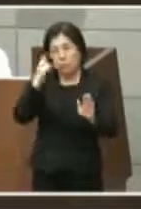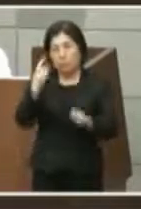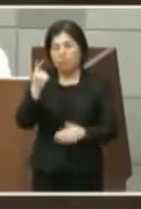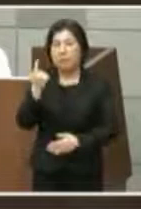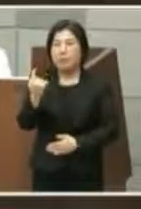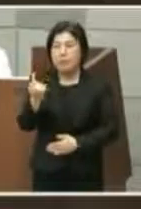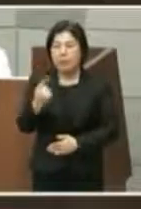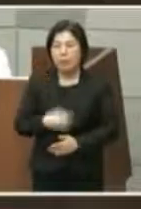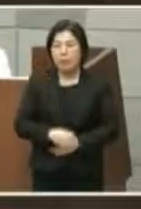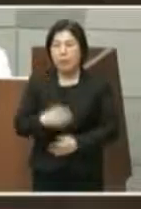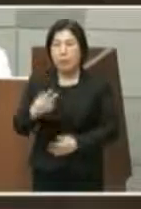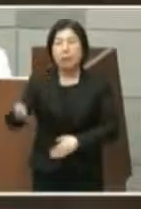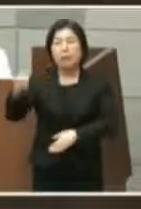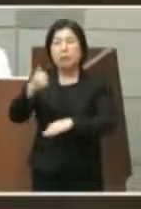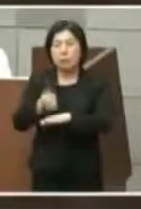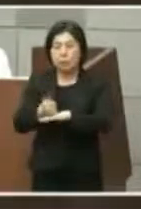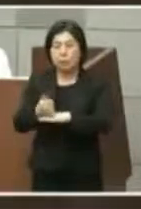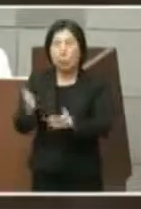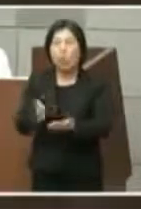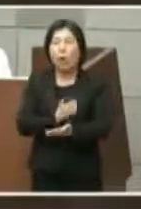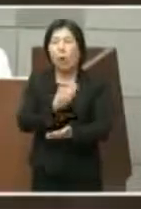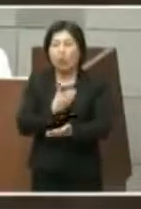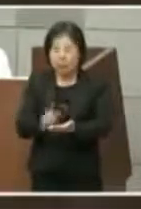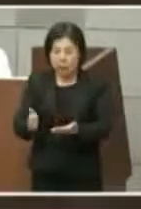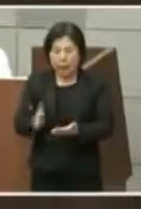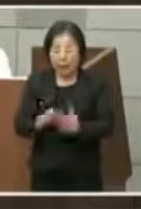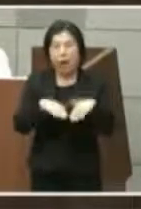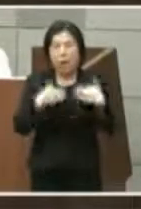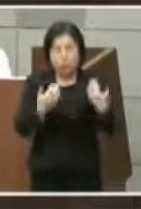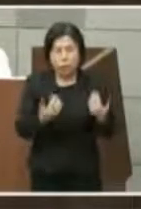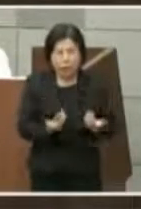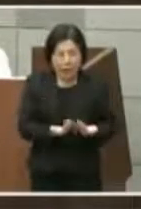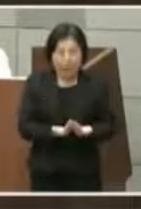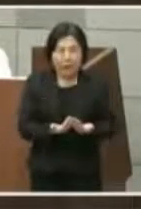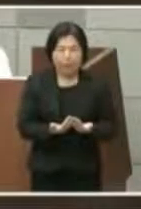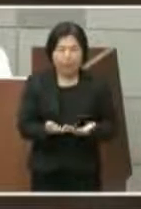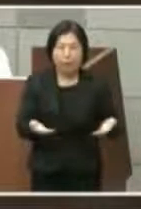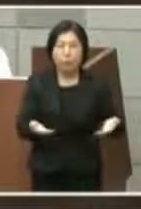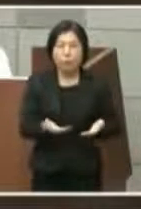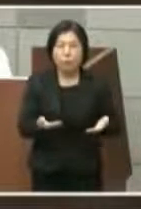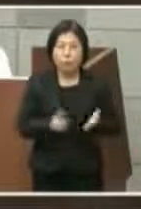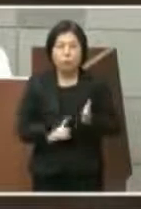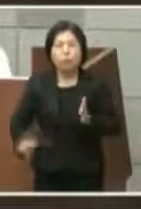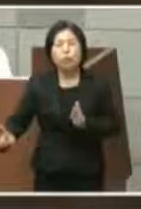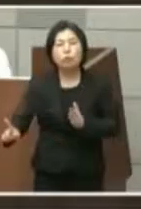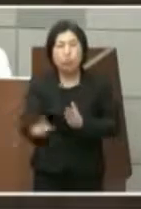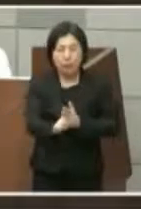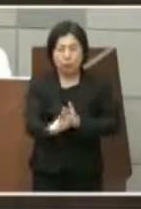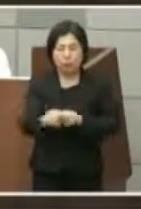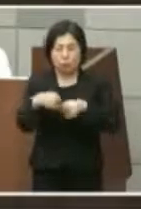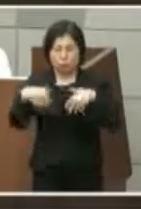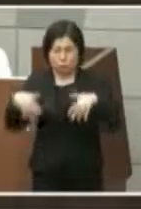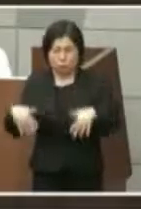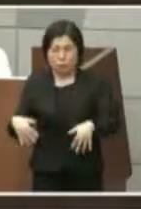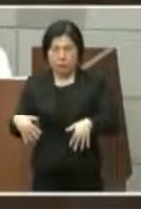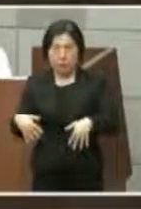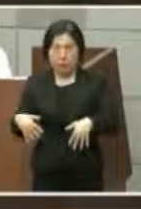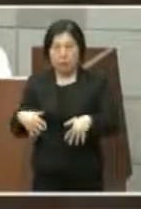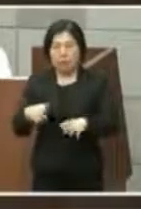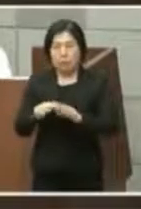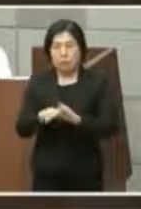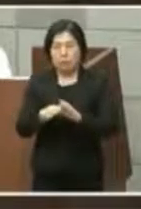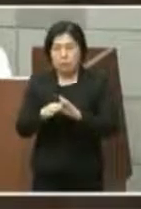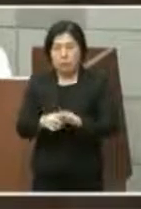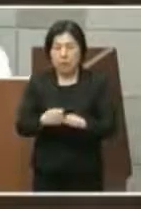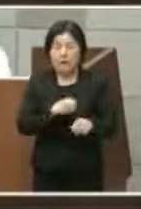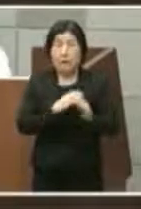は、市長の判断がすべてに優先する組織体制についてであります。委員会では、